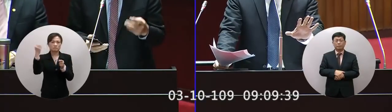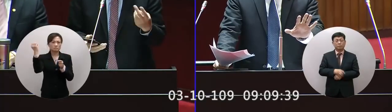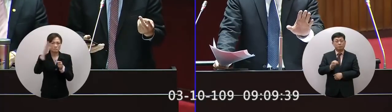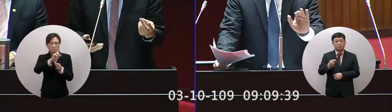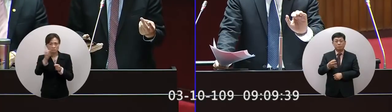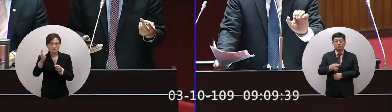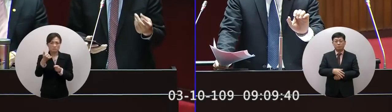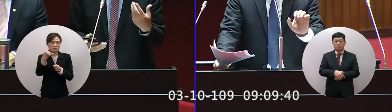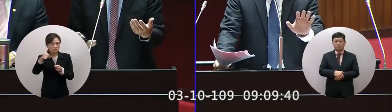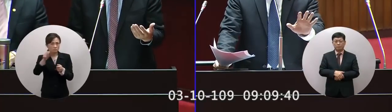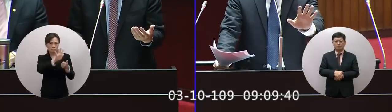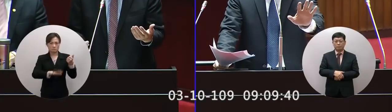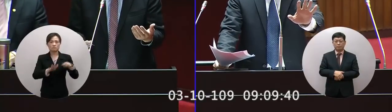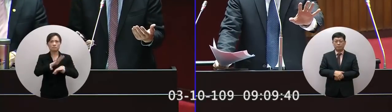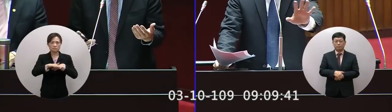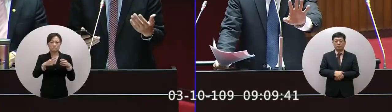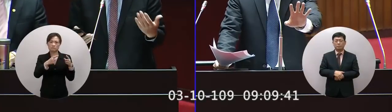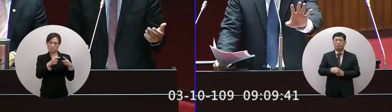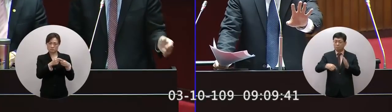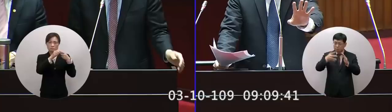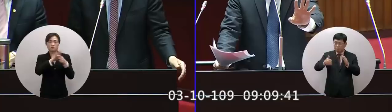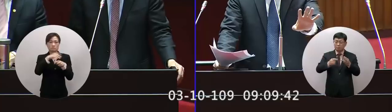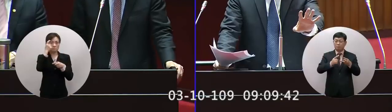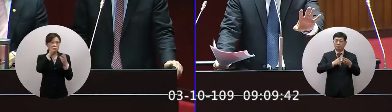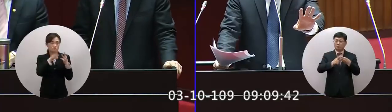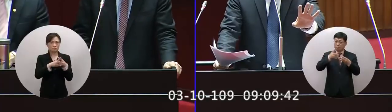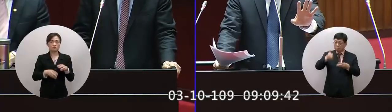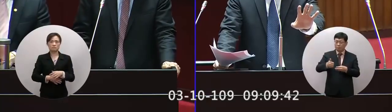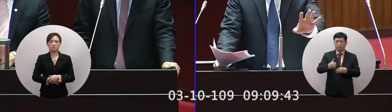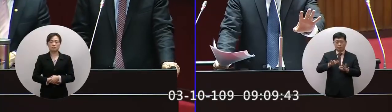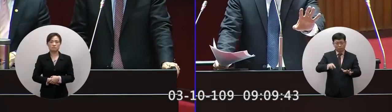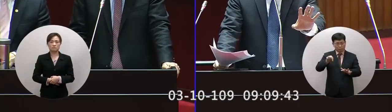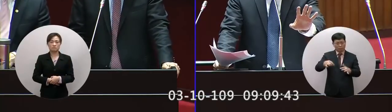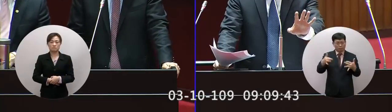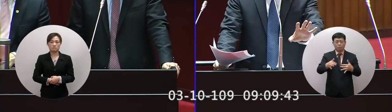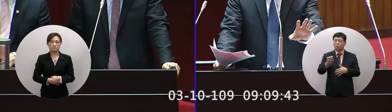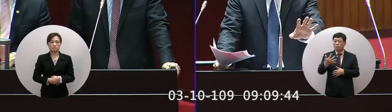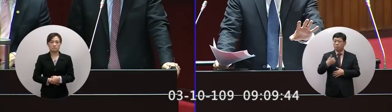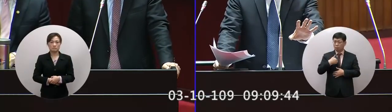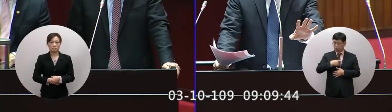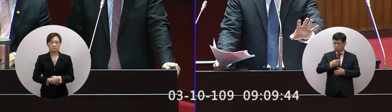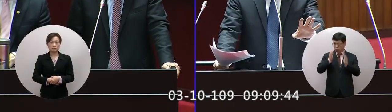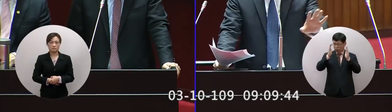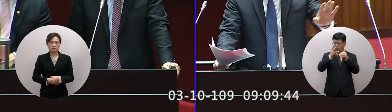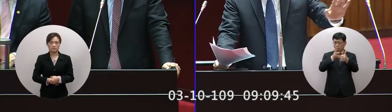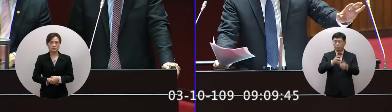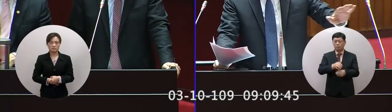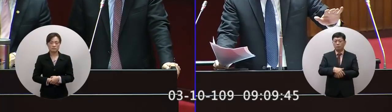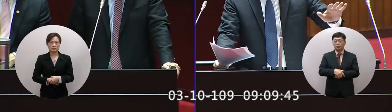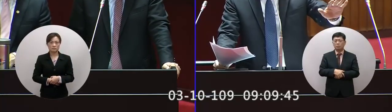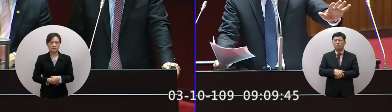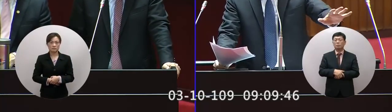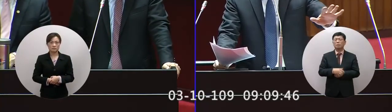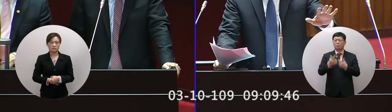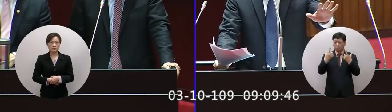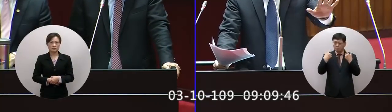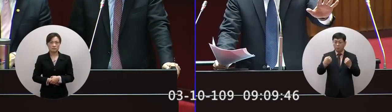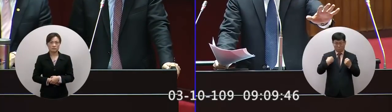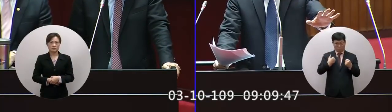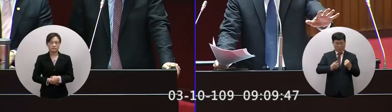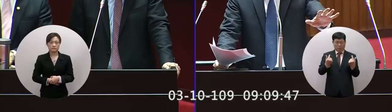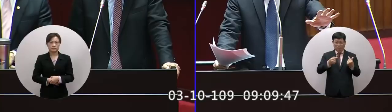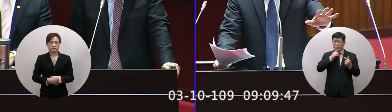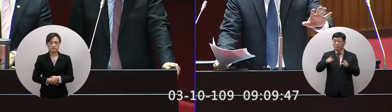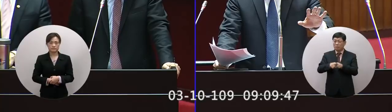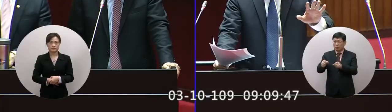影响， 因为 主要就是两个，一个是欧洲的 院长跟主委，我想。这个问题为什么我这么严肃的问你？因为我们已经在实体，不